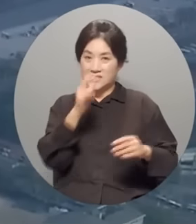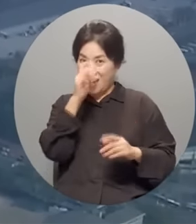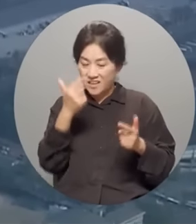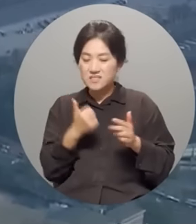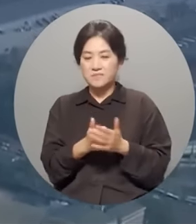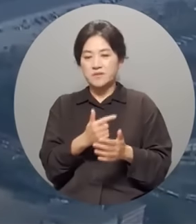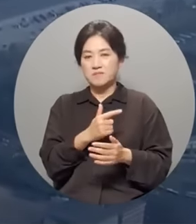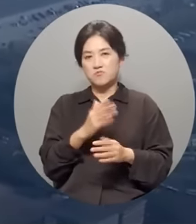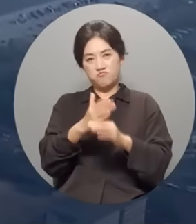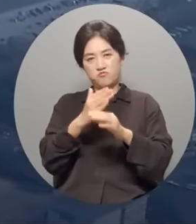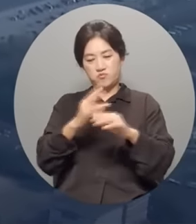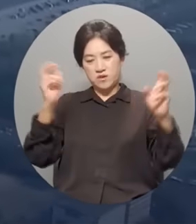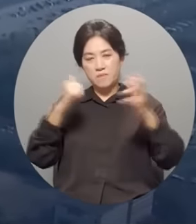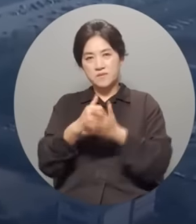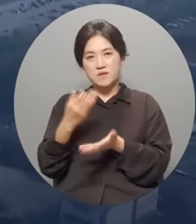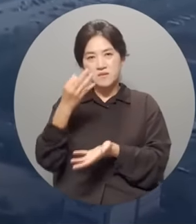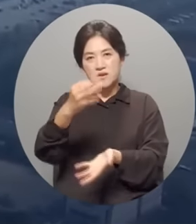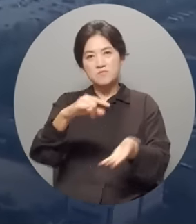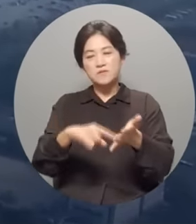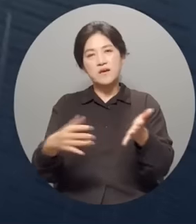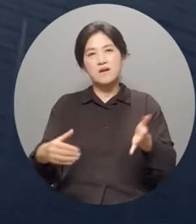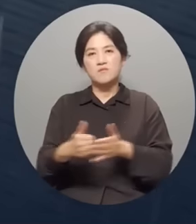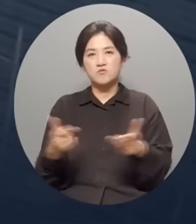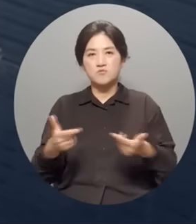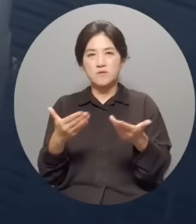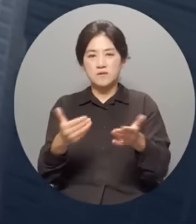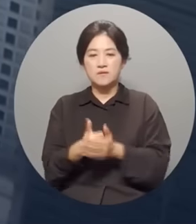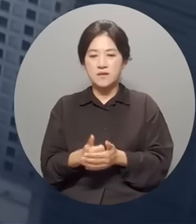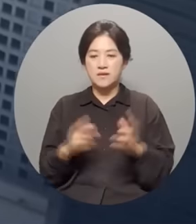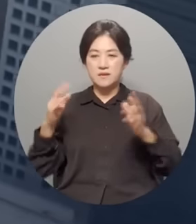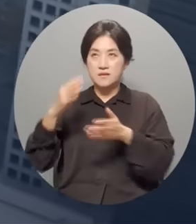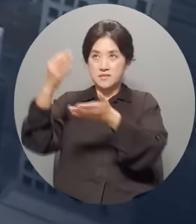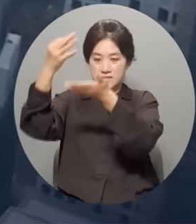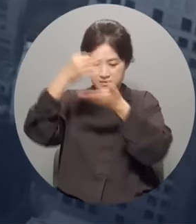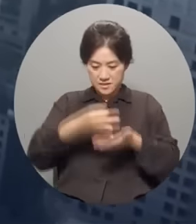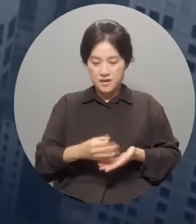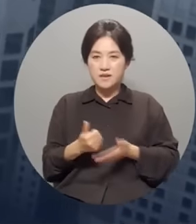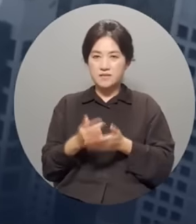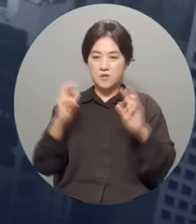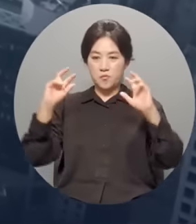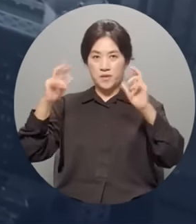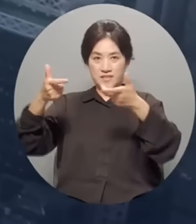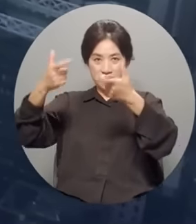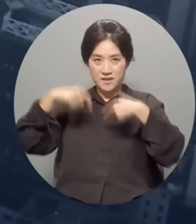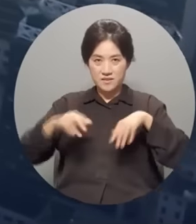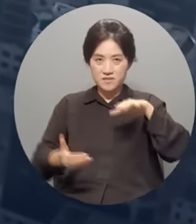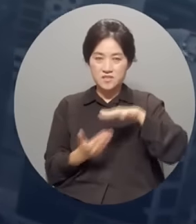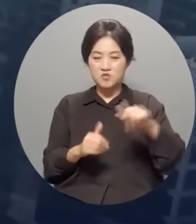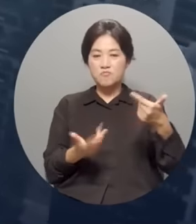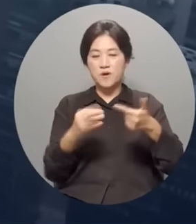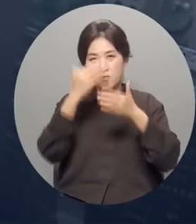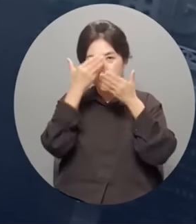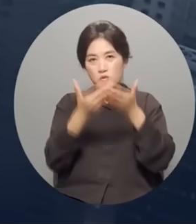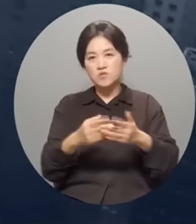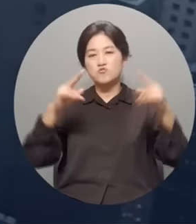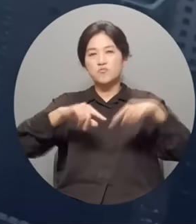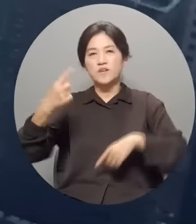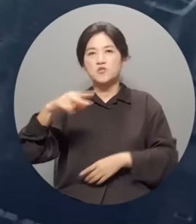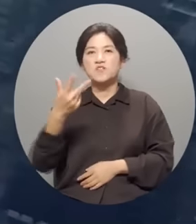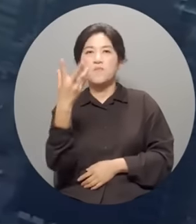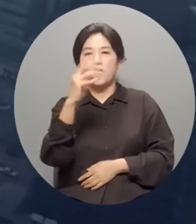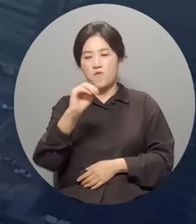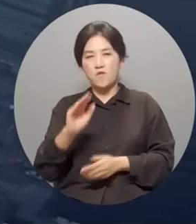줄였습니다. 중소중견 밸류업 기업에서 가업을 물려받는 경우 기존의 최대 600억 원이던 공제 한도를 두 배인 1200억